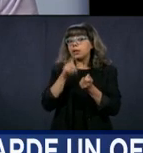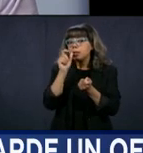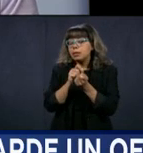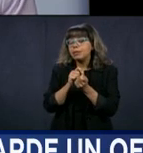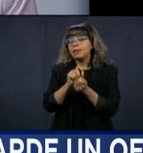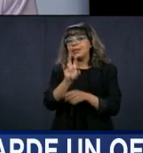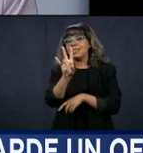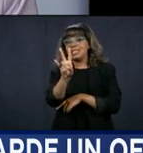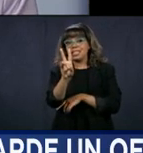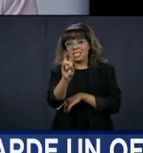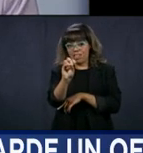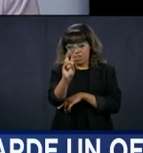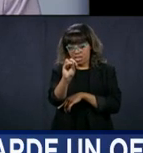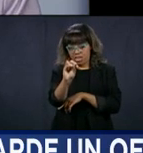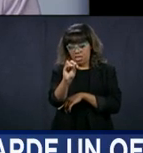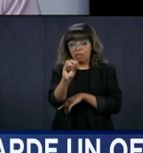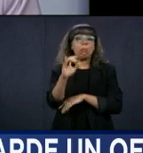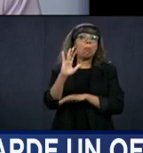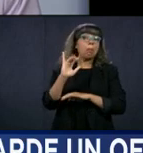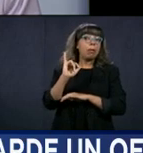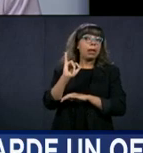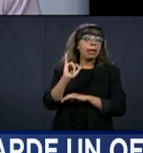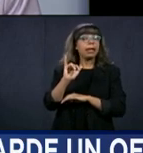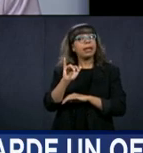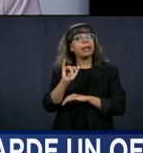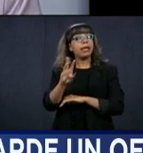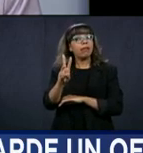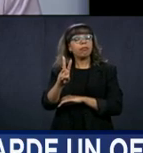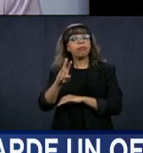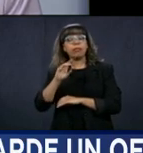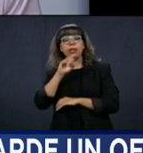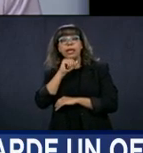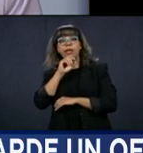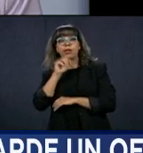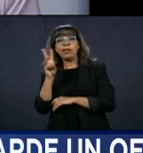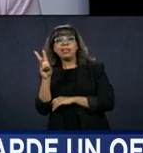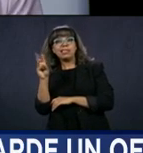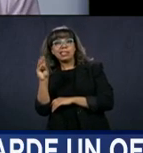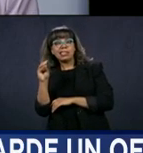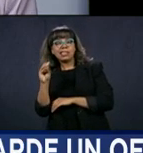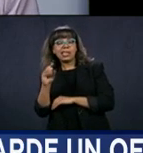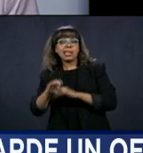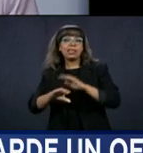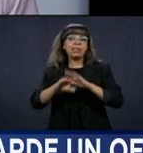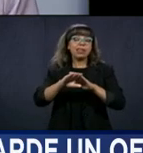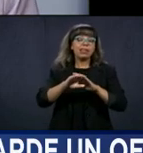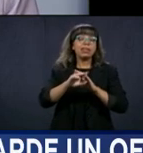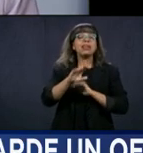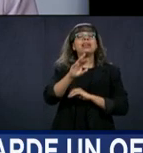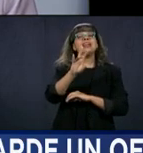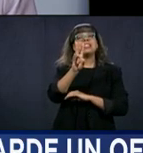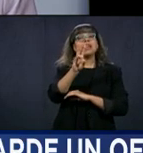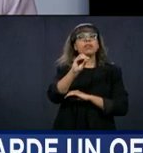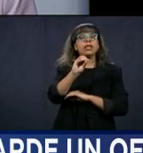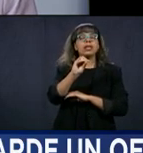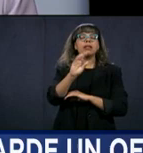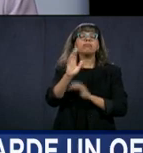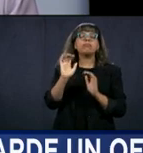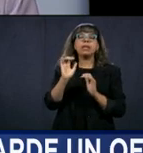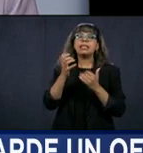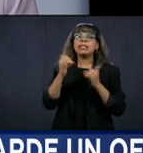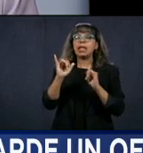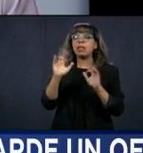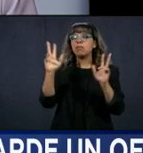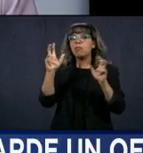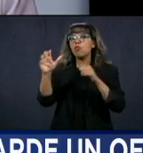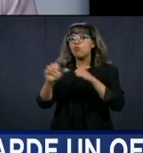c'est surtout pour les gens âgés de 70 ans et plus. Bien entendu, les gens entre 60 et 70 ans sont plus à risque que les gens âgés de